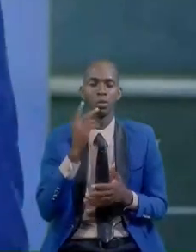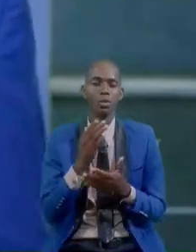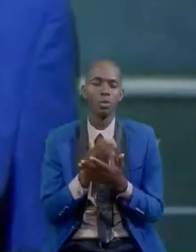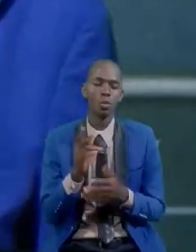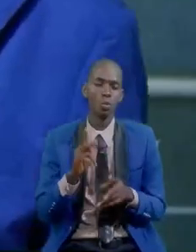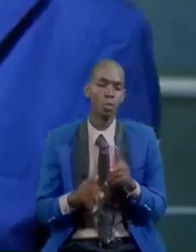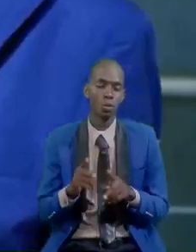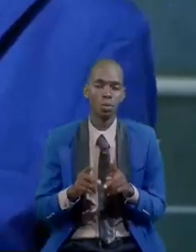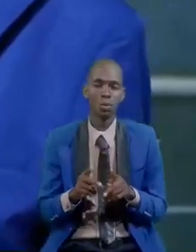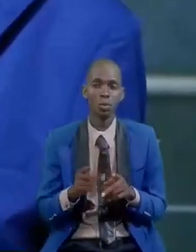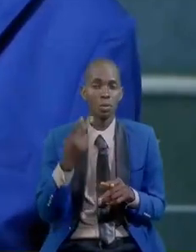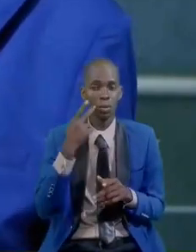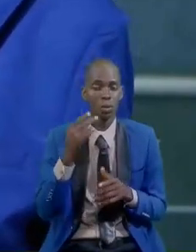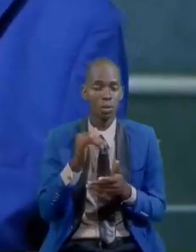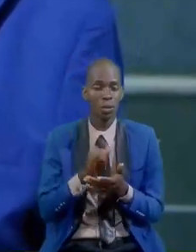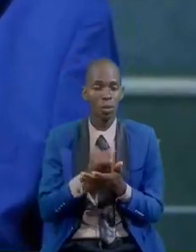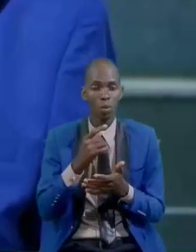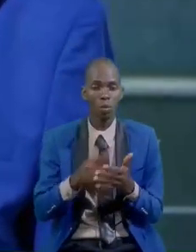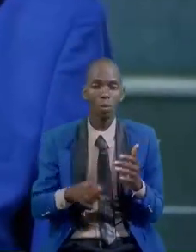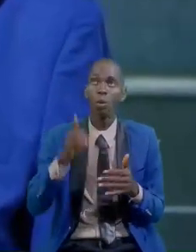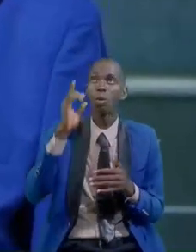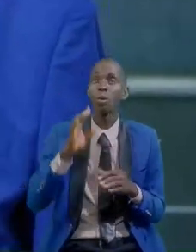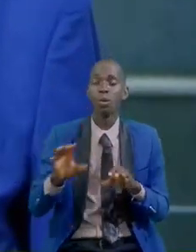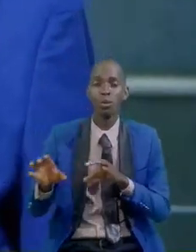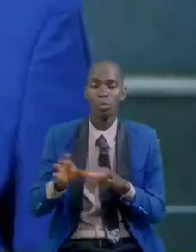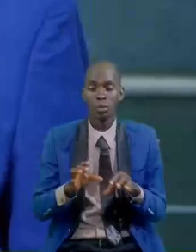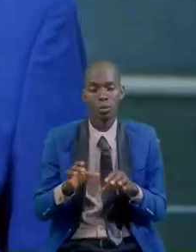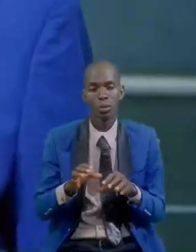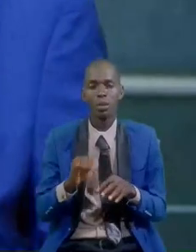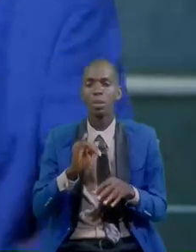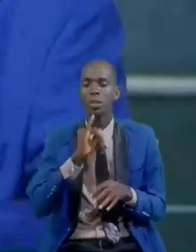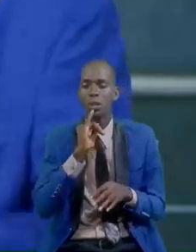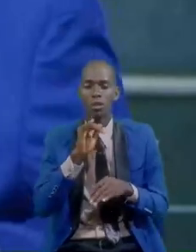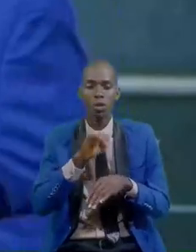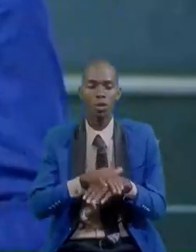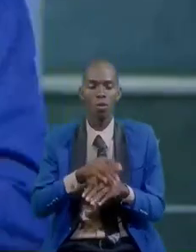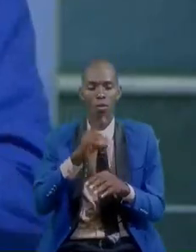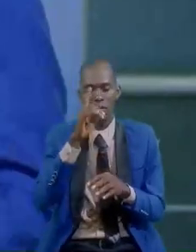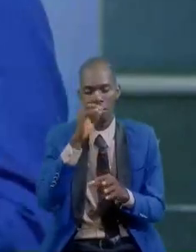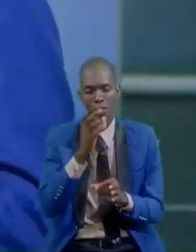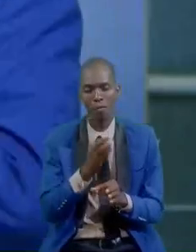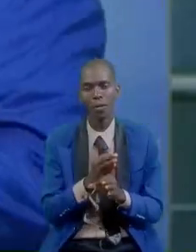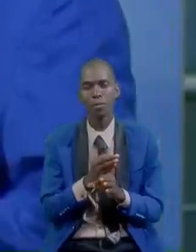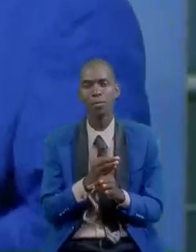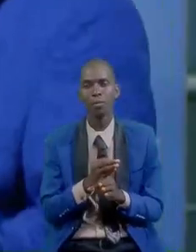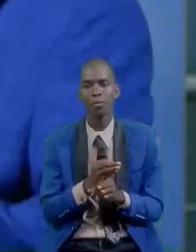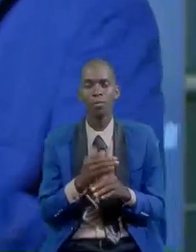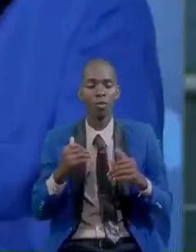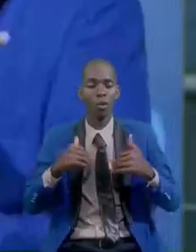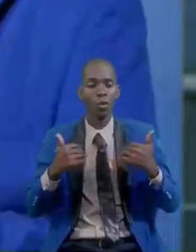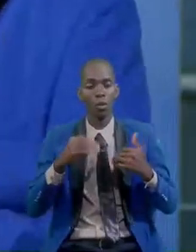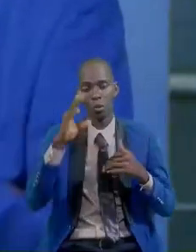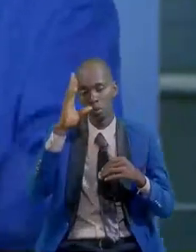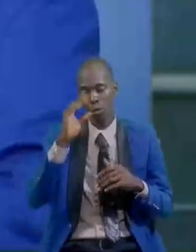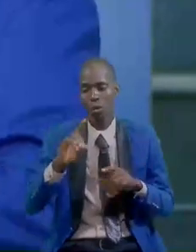que Dieu fait, il le fait sur la base de la foi. Les jeunes gens, ils sont à une veillée et